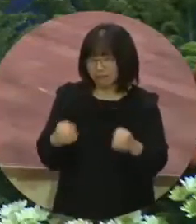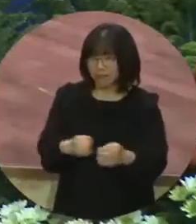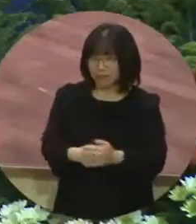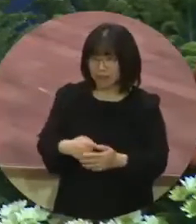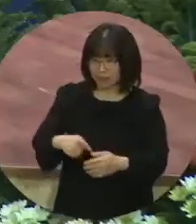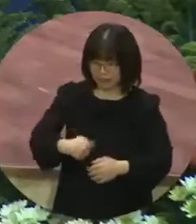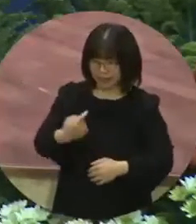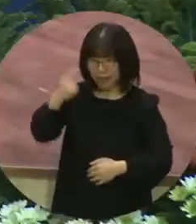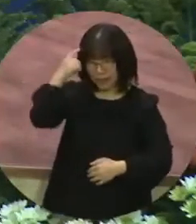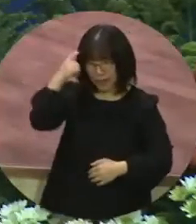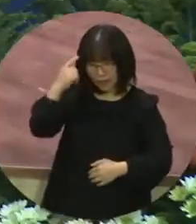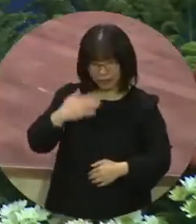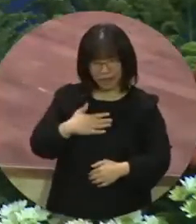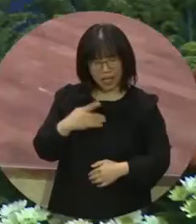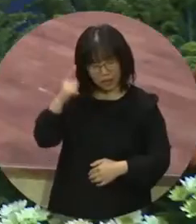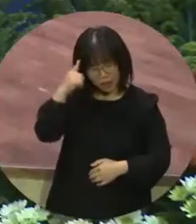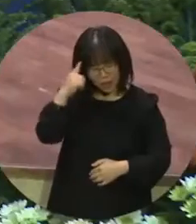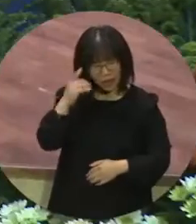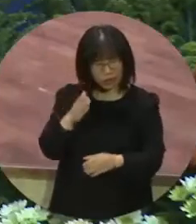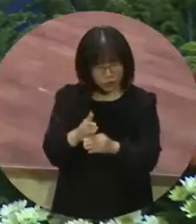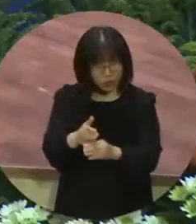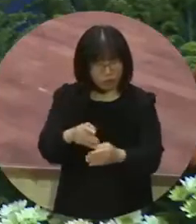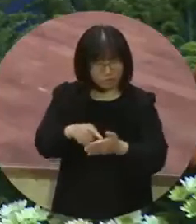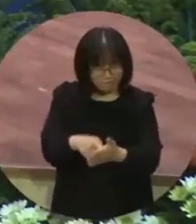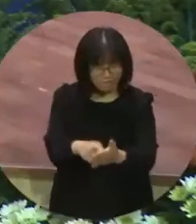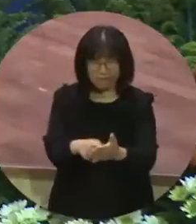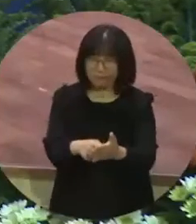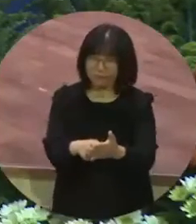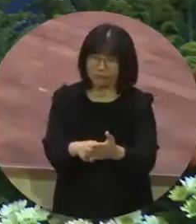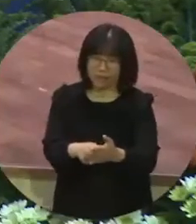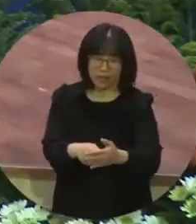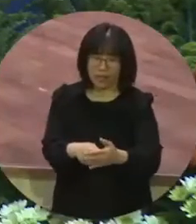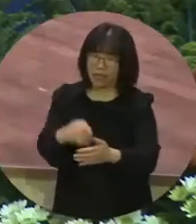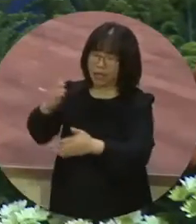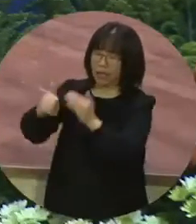자기 판단이 맞다는 거예요. 하나님 말씀 상관없이.